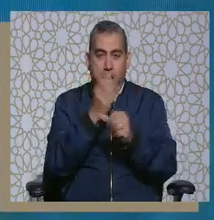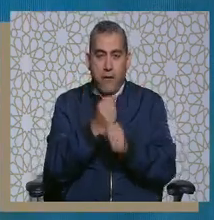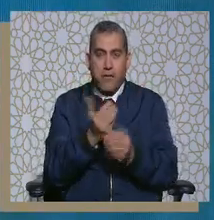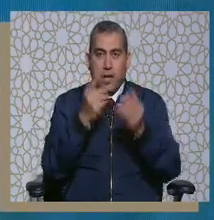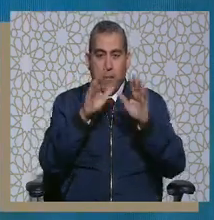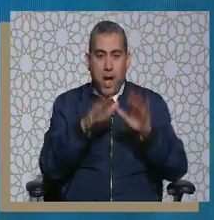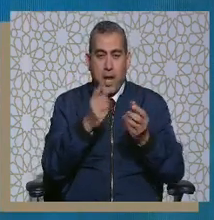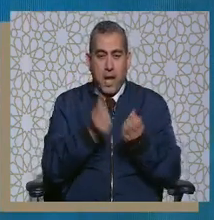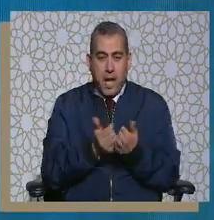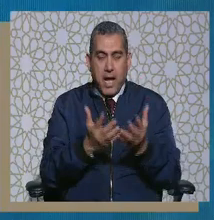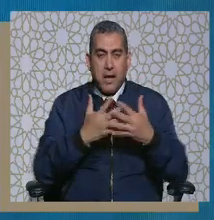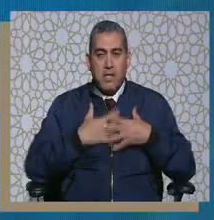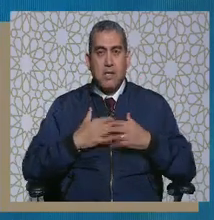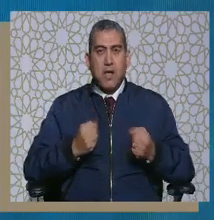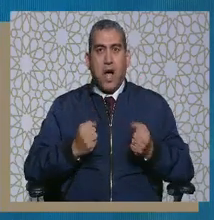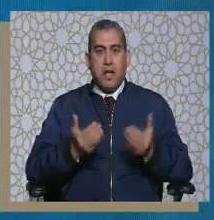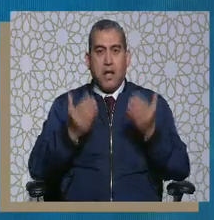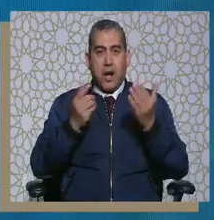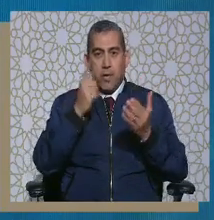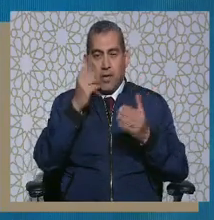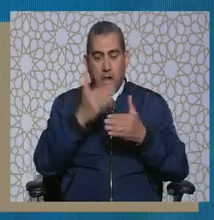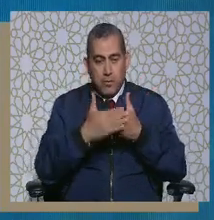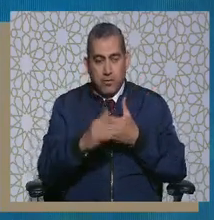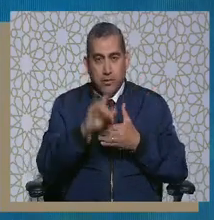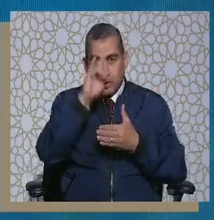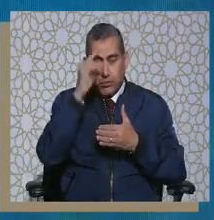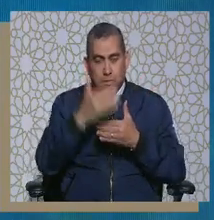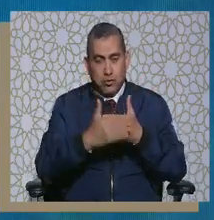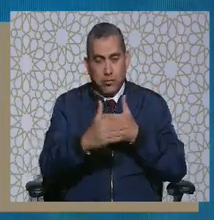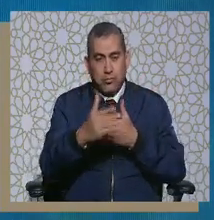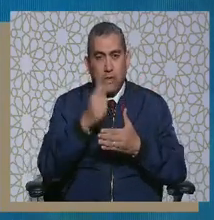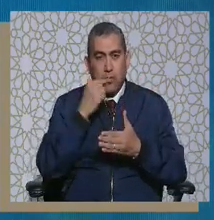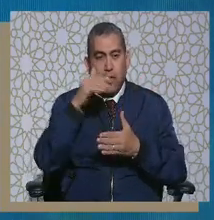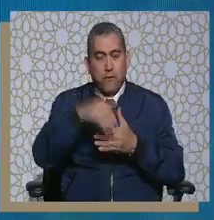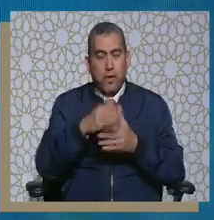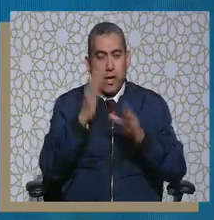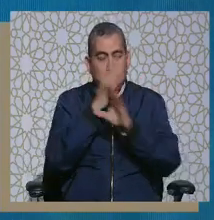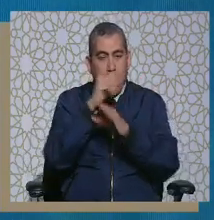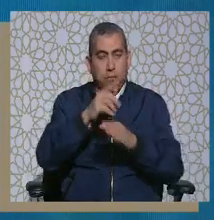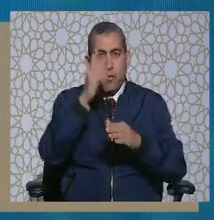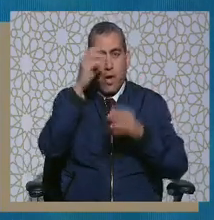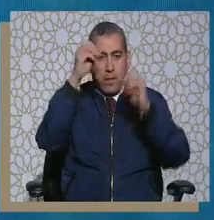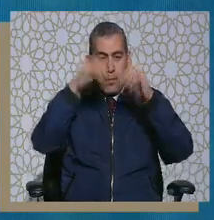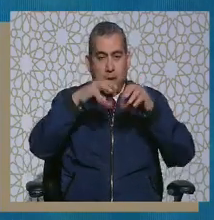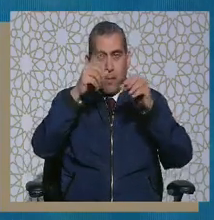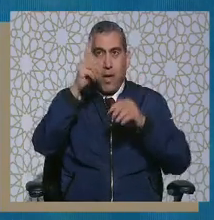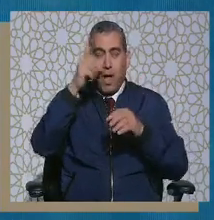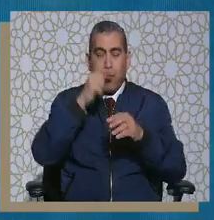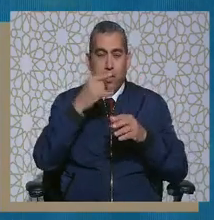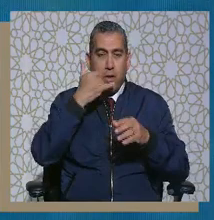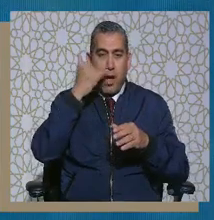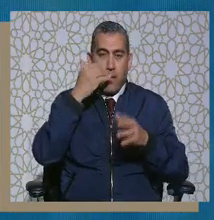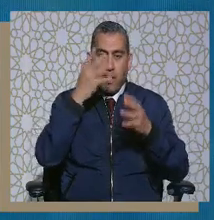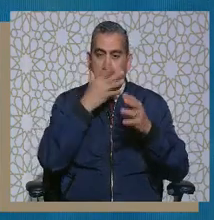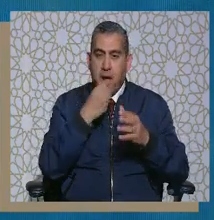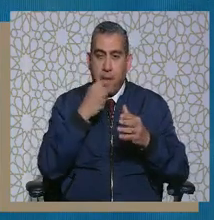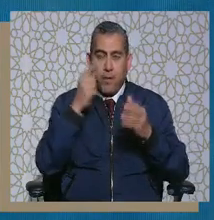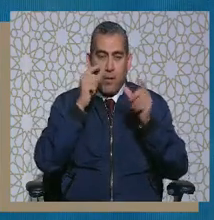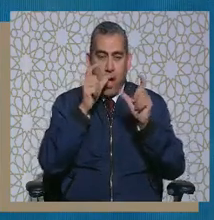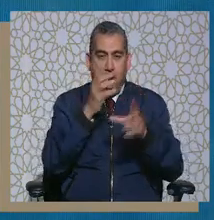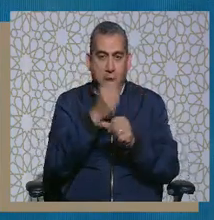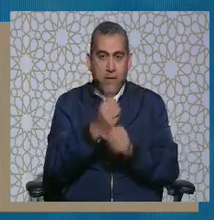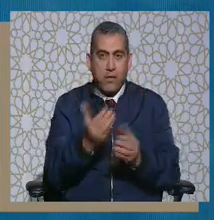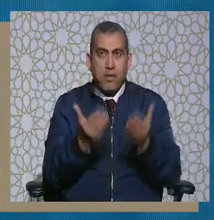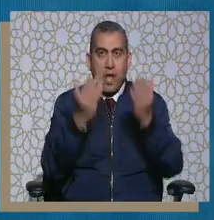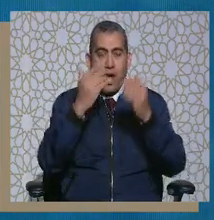في خير وفي صحه ويجنبهم المكاره ما ظهره منهم وبطن وينزل عليهم من الالطاف ومن الجمال ومن الحفظ ما